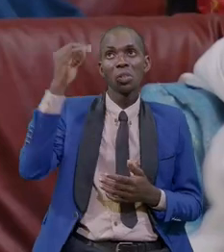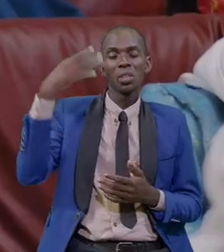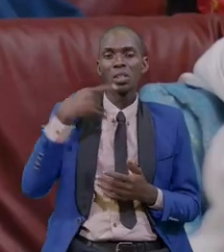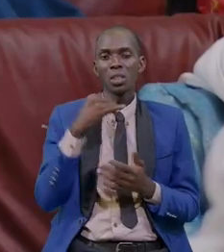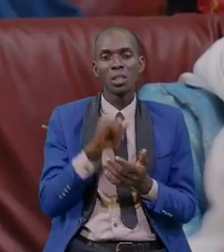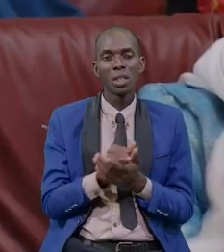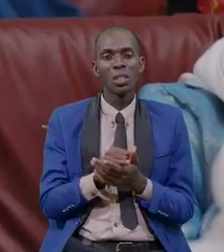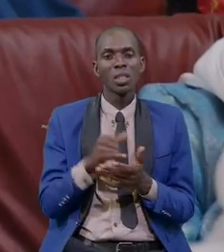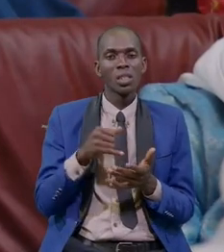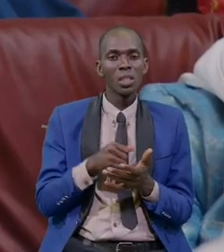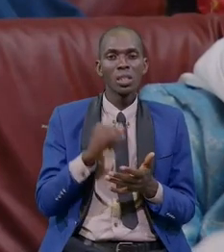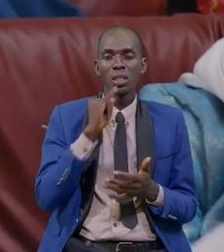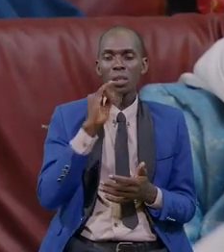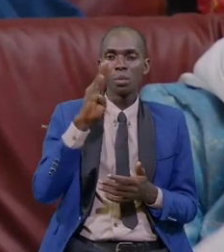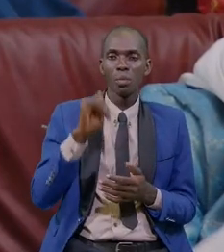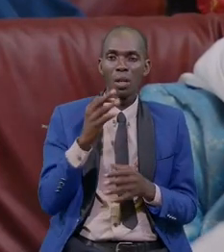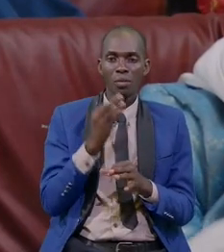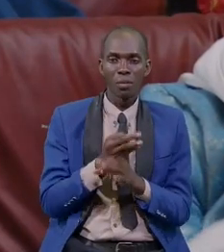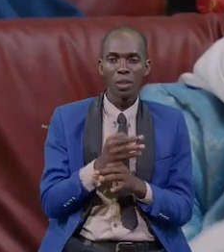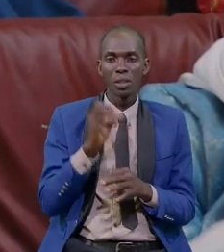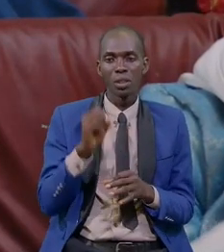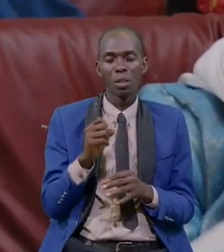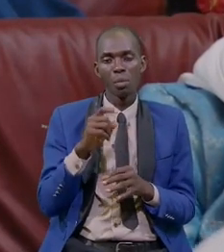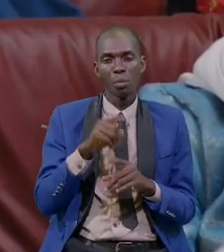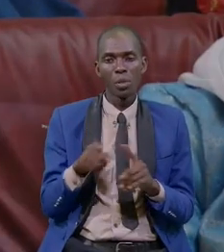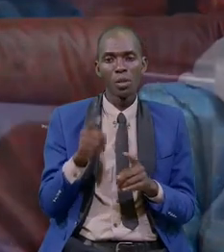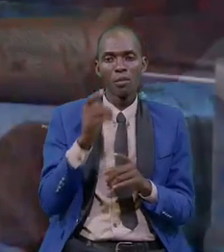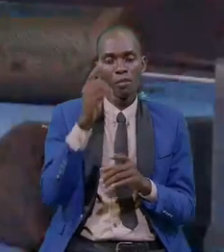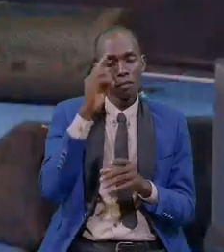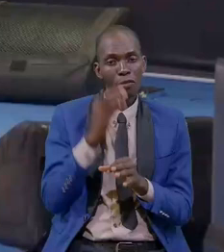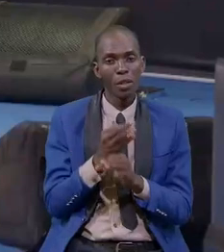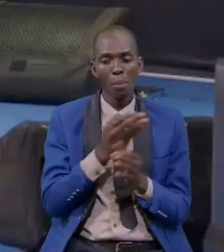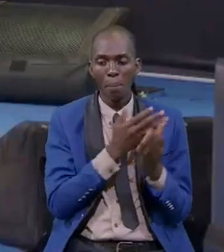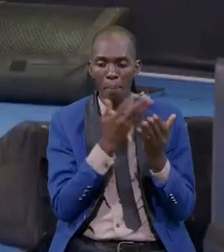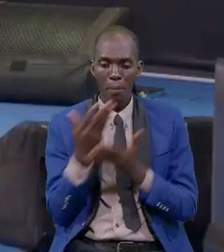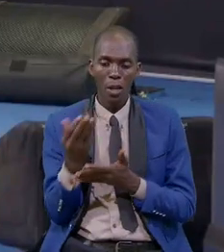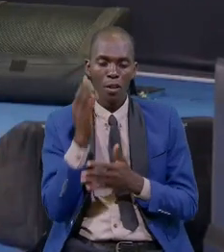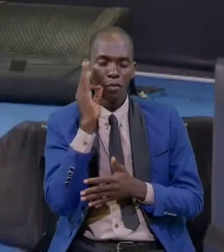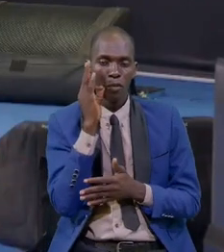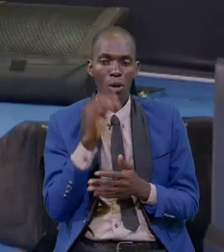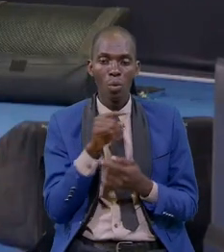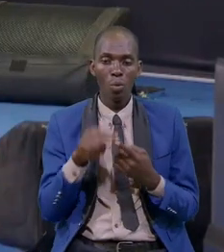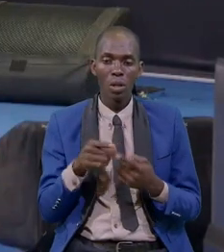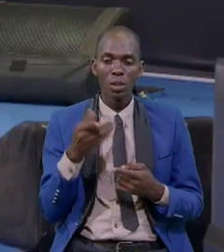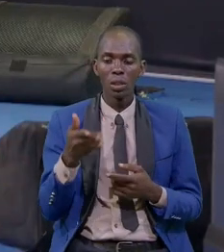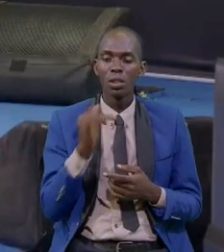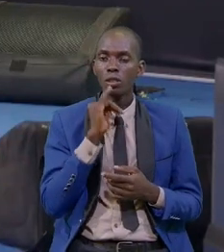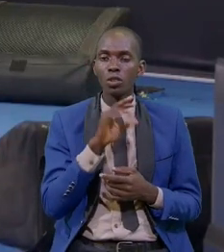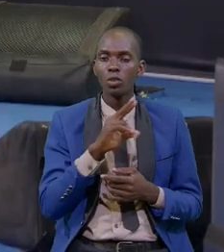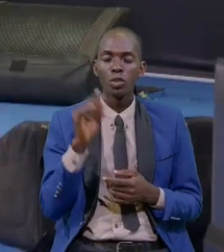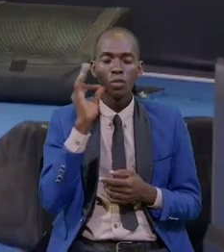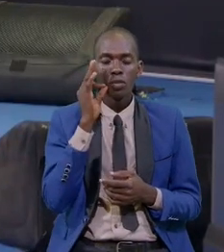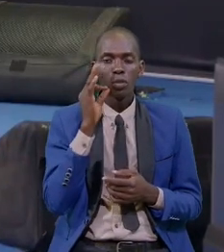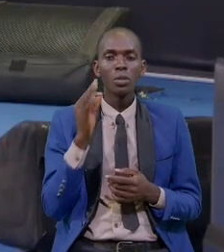foi. Mais la foi porte de fruits. Et lorsqu'il n'y a pas de fruits, de cette foi, il n'y a pas la foi. C'est juste